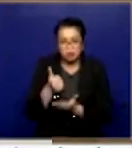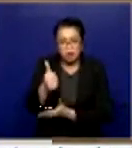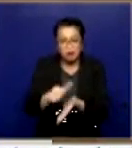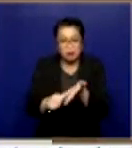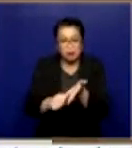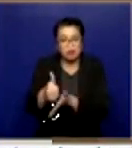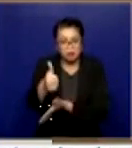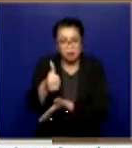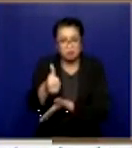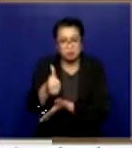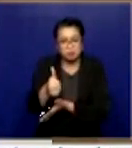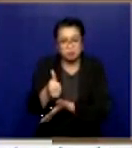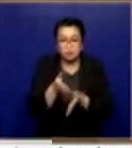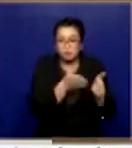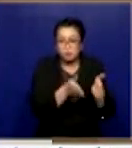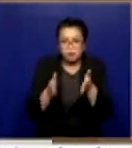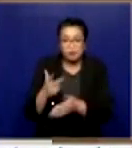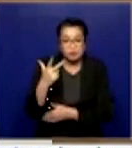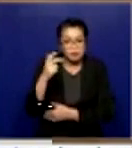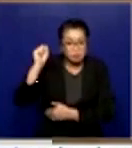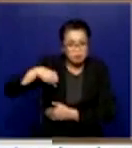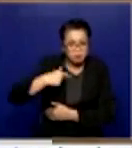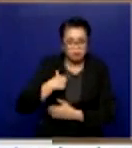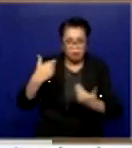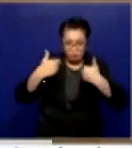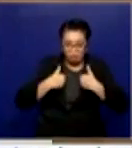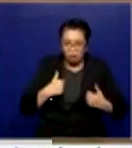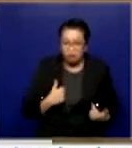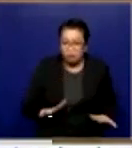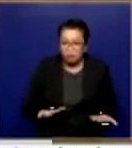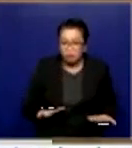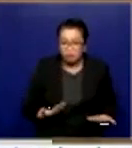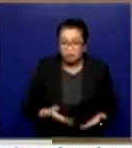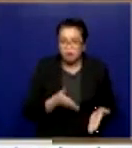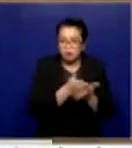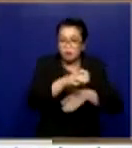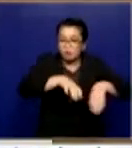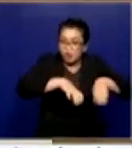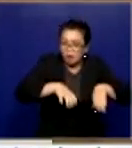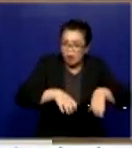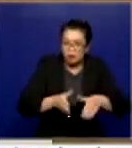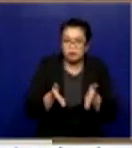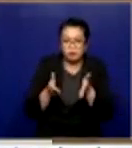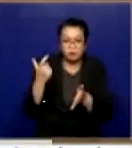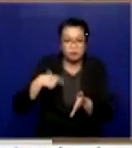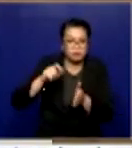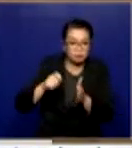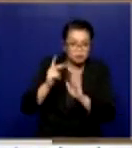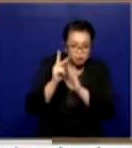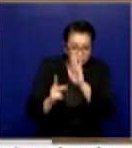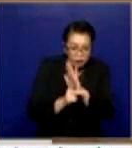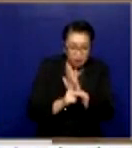บริหารเขาไม่อยู่ 3ฝ่ายไม่ใช่หรือฝ่ายบริหารนิติบัญญัติม.ค